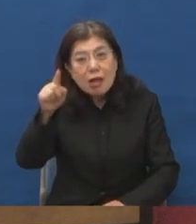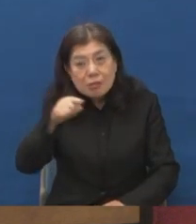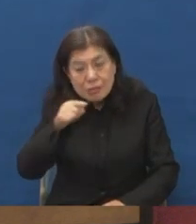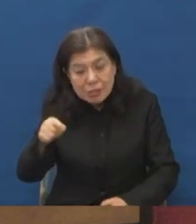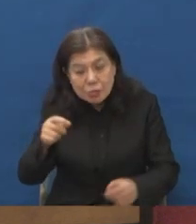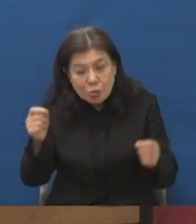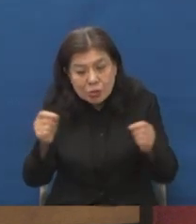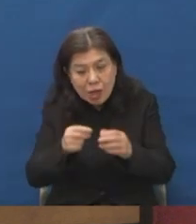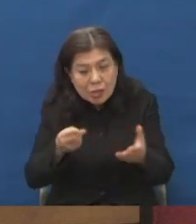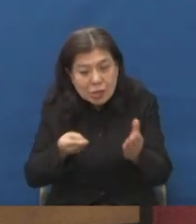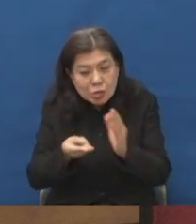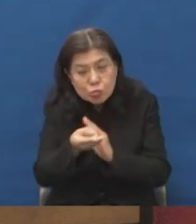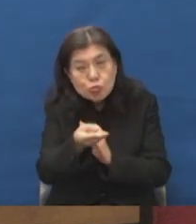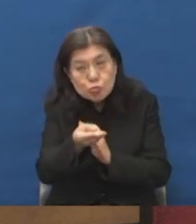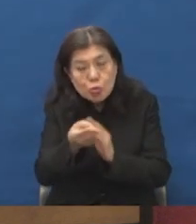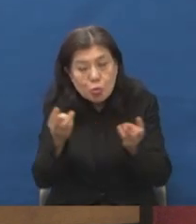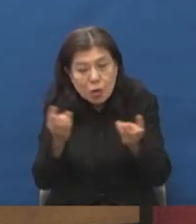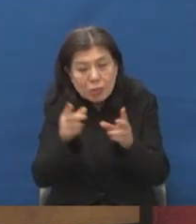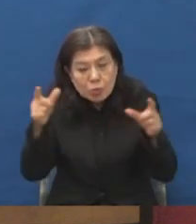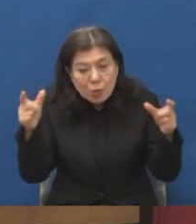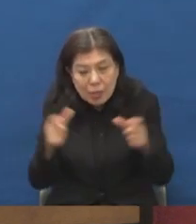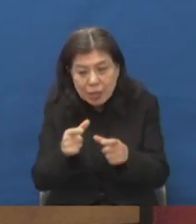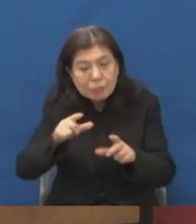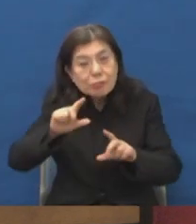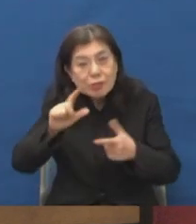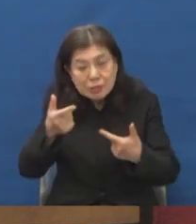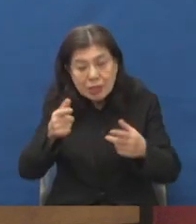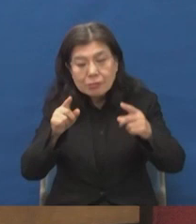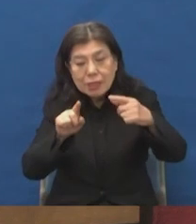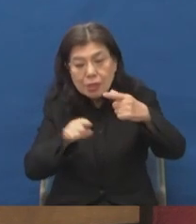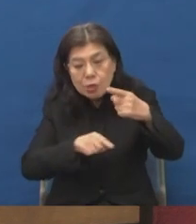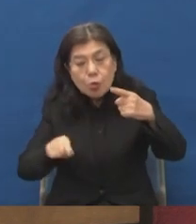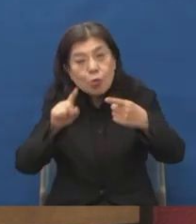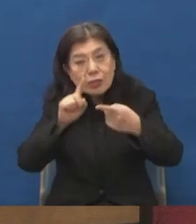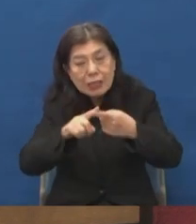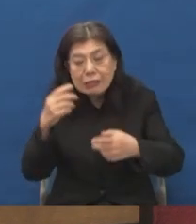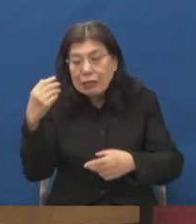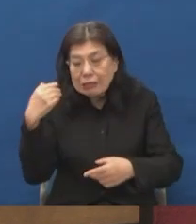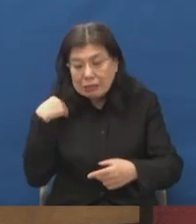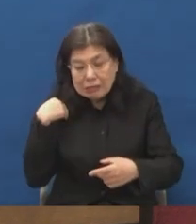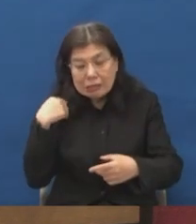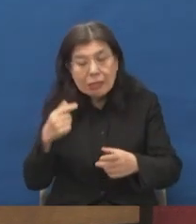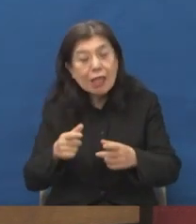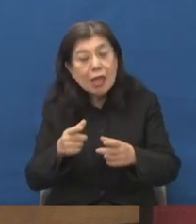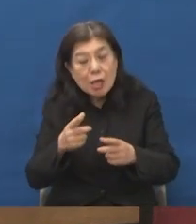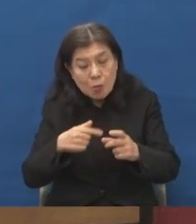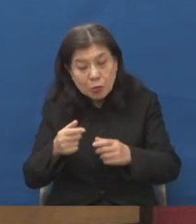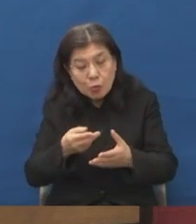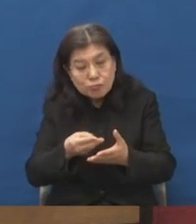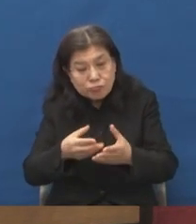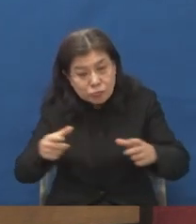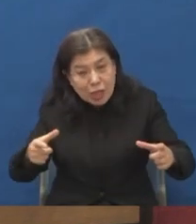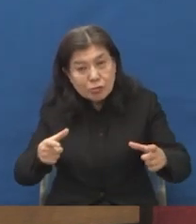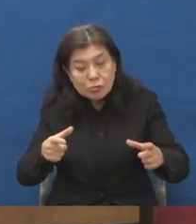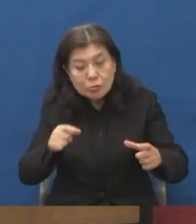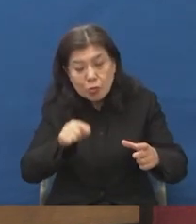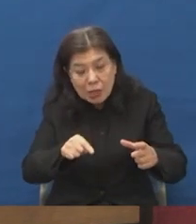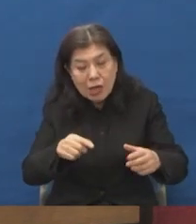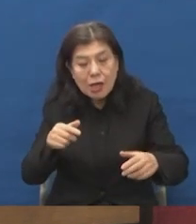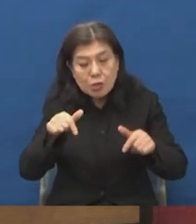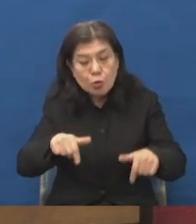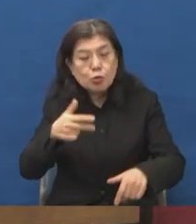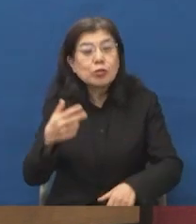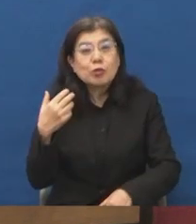すのではなく、公的な責任において短期入所の受け皿を確保することこそ京都市の責務です